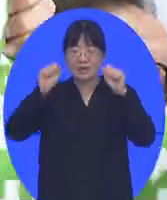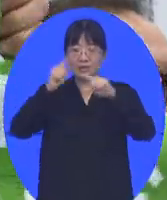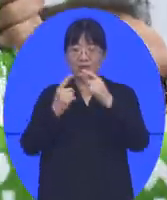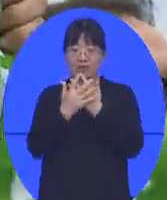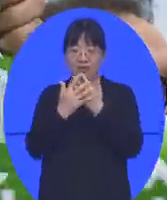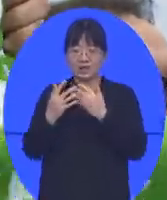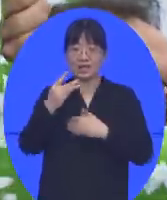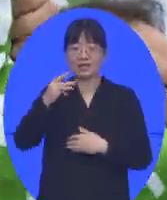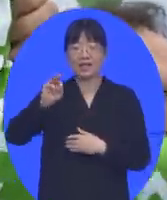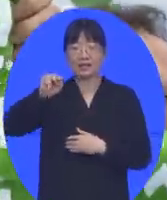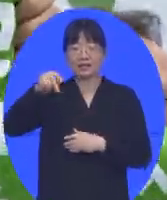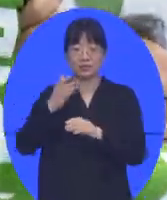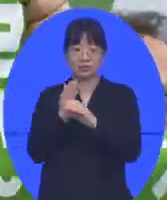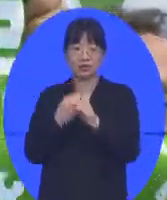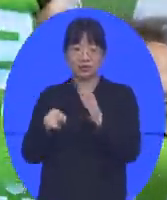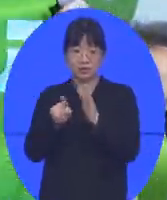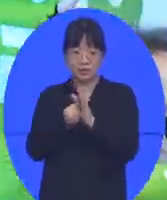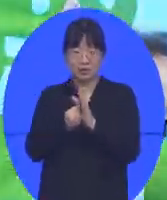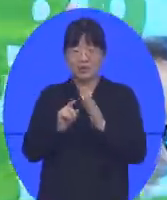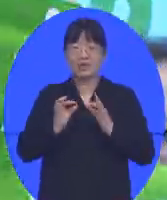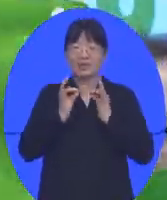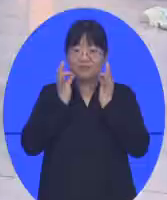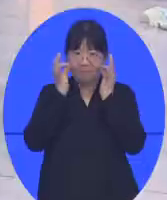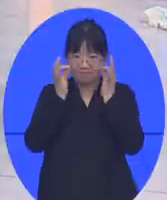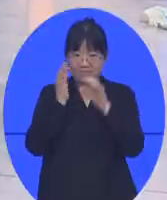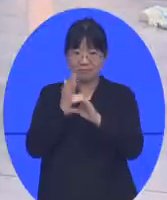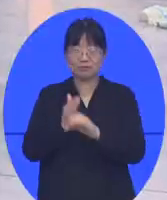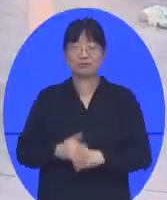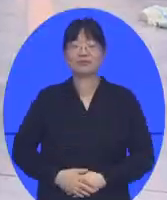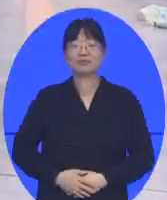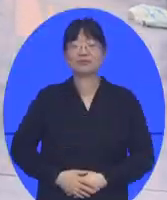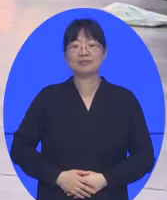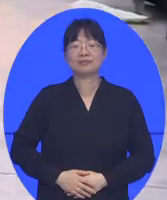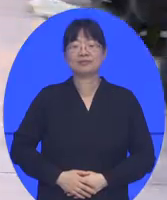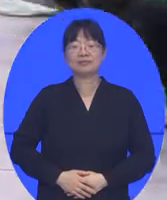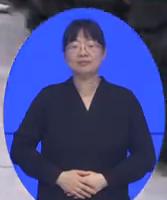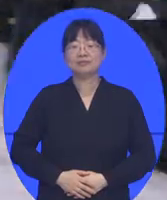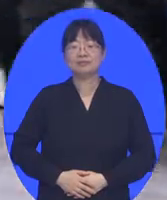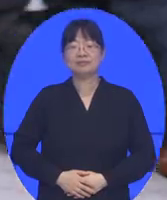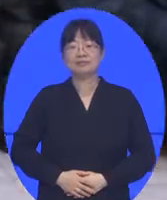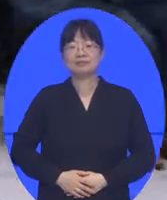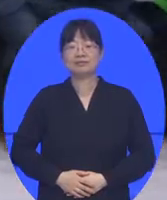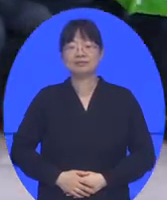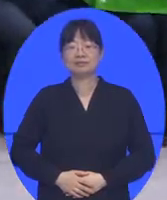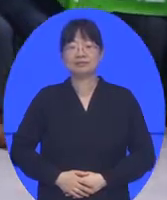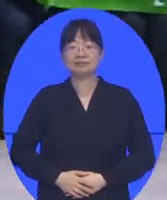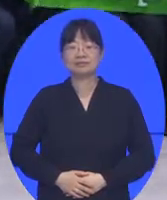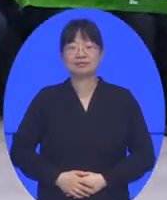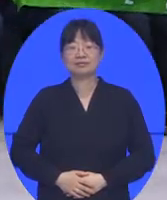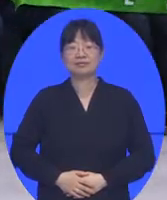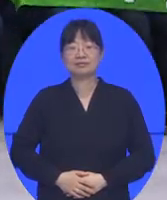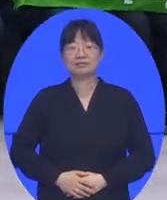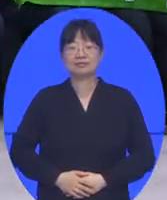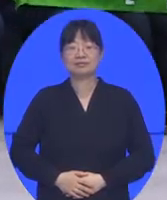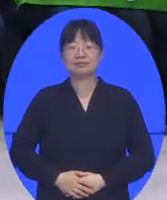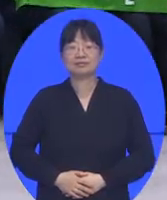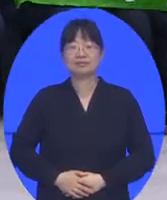위한 알리백 도정에 아주 강한 시동을 걸고 있습니다. 경기지TV 최지연입니다.